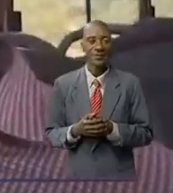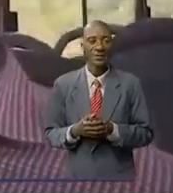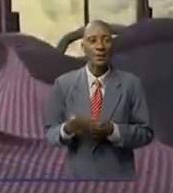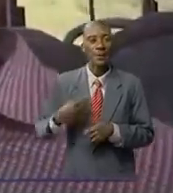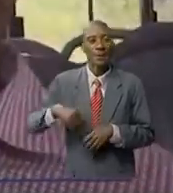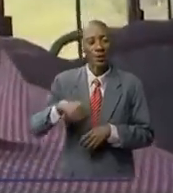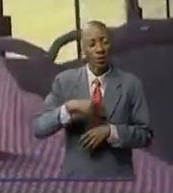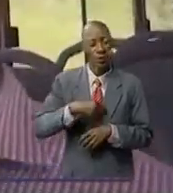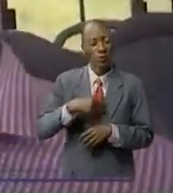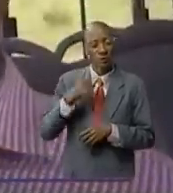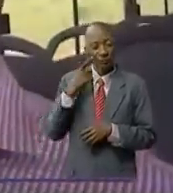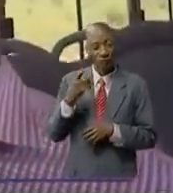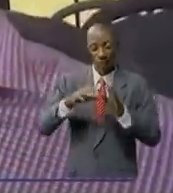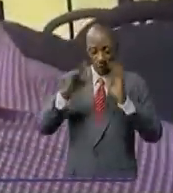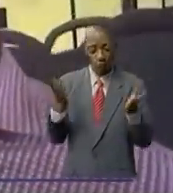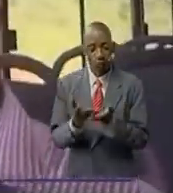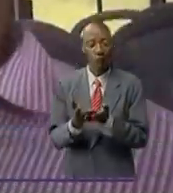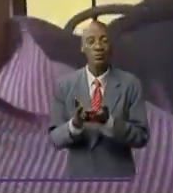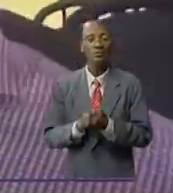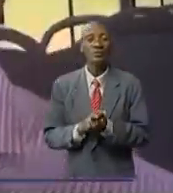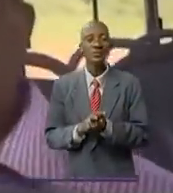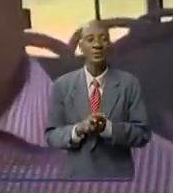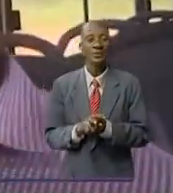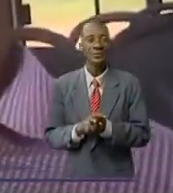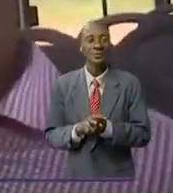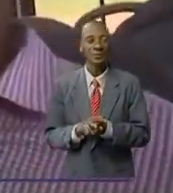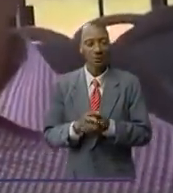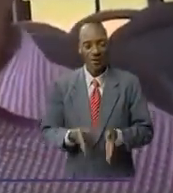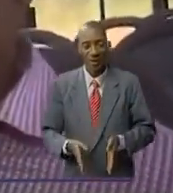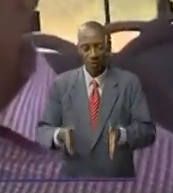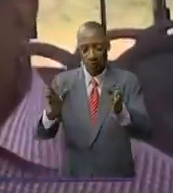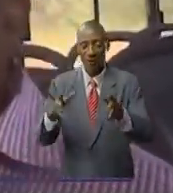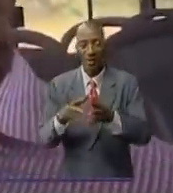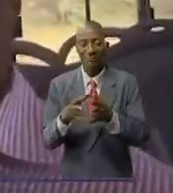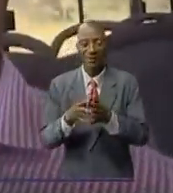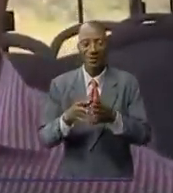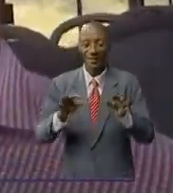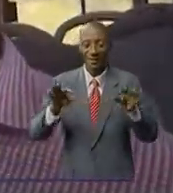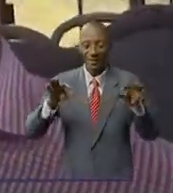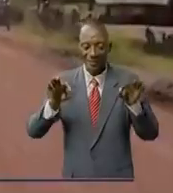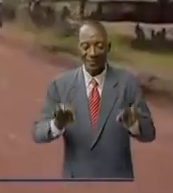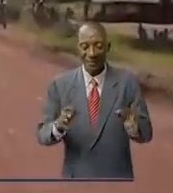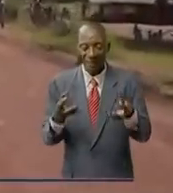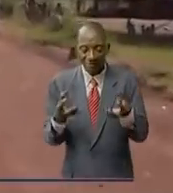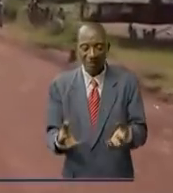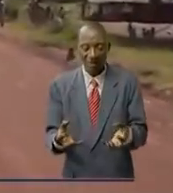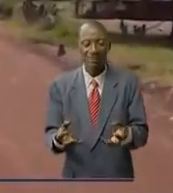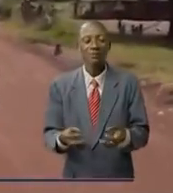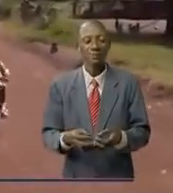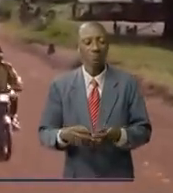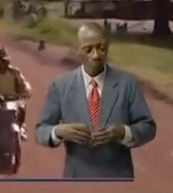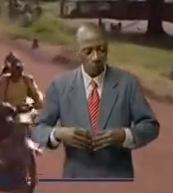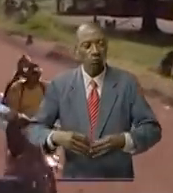que c'est vraiment des routes en terre battue ou ce sont des routes macadamisées? Après environ